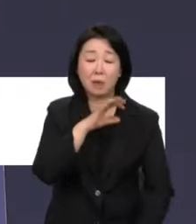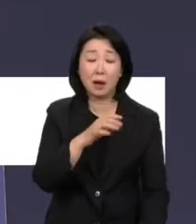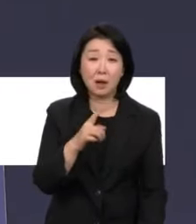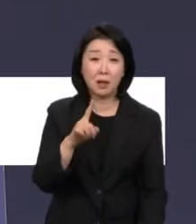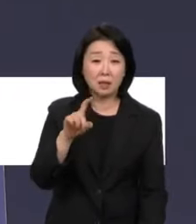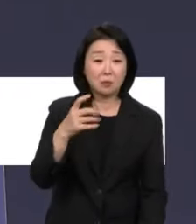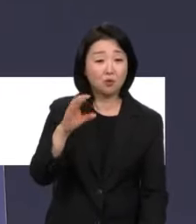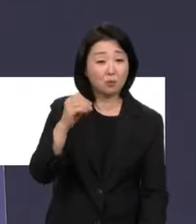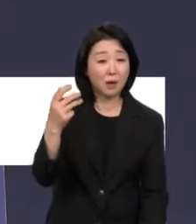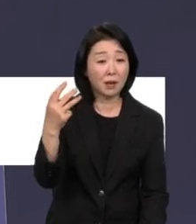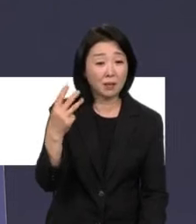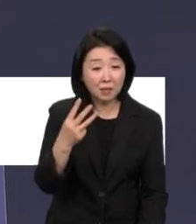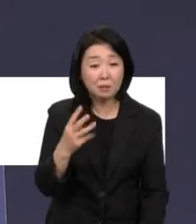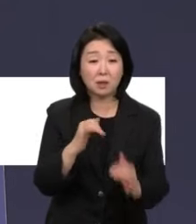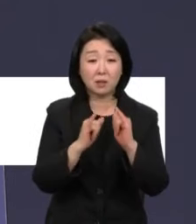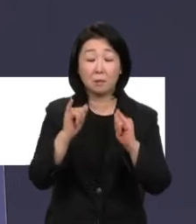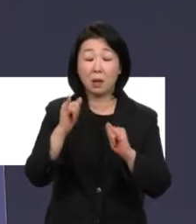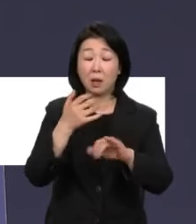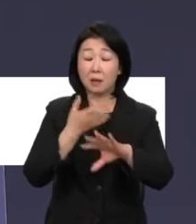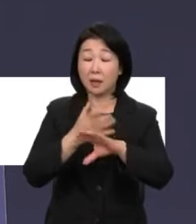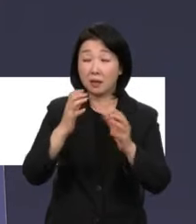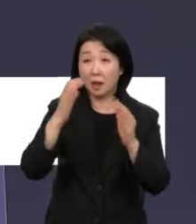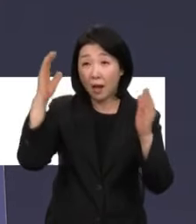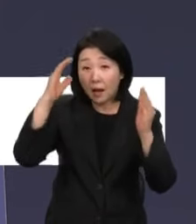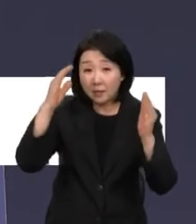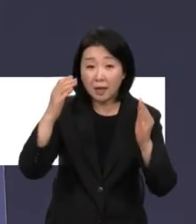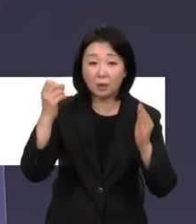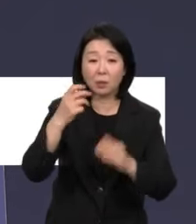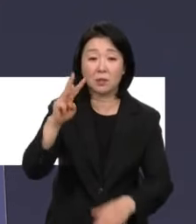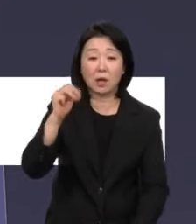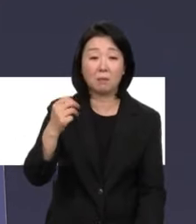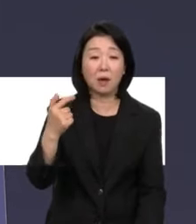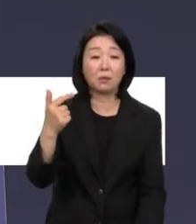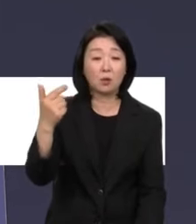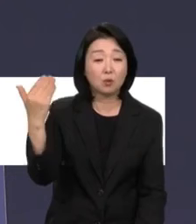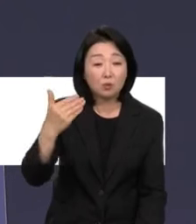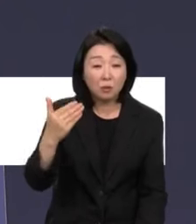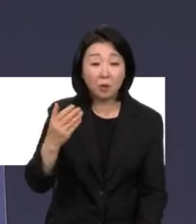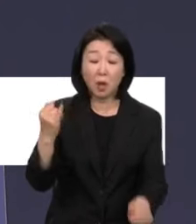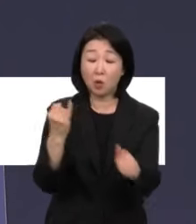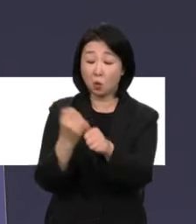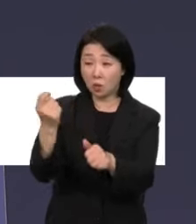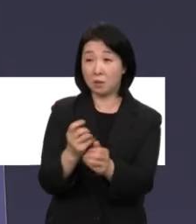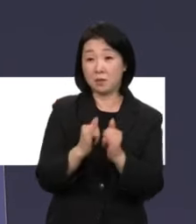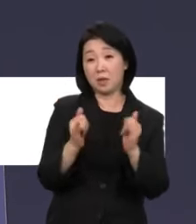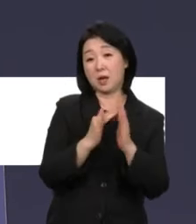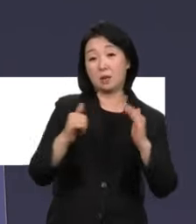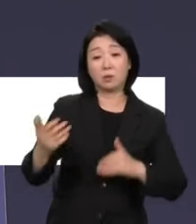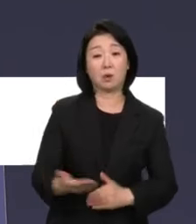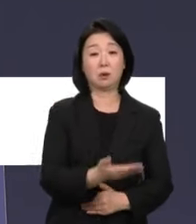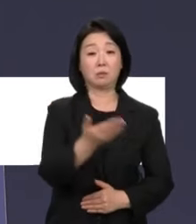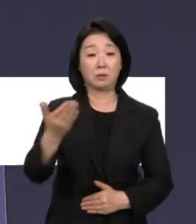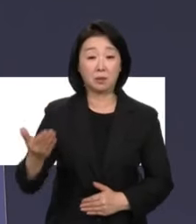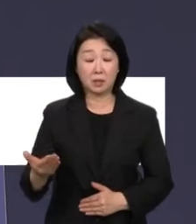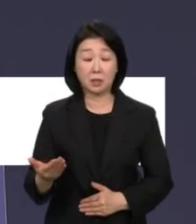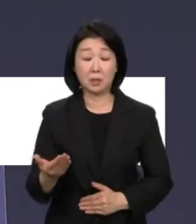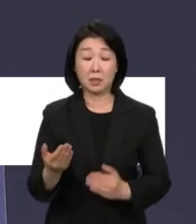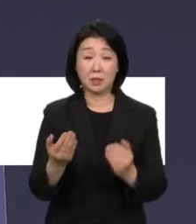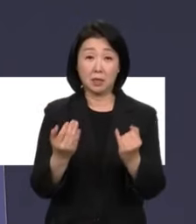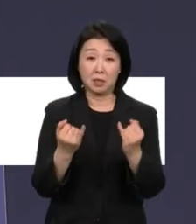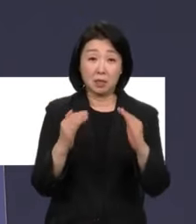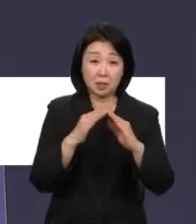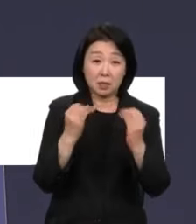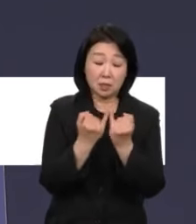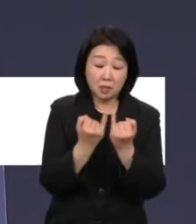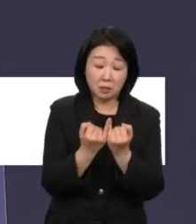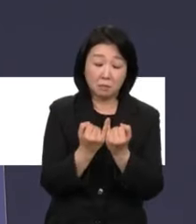명의 외국인 유학생과 3만 9천 명의 결혼 이민자 가족분들이 가사 육아